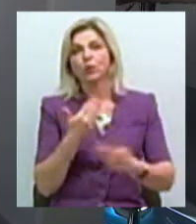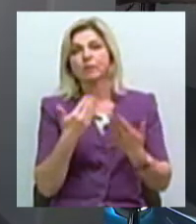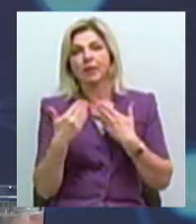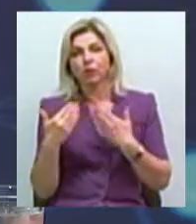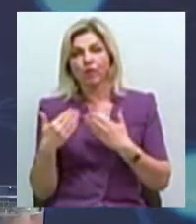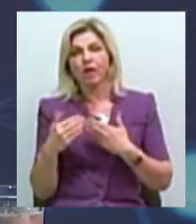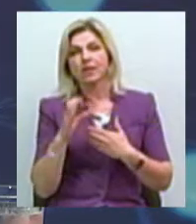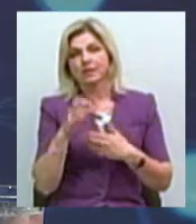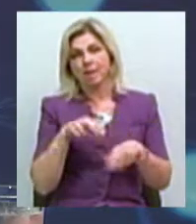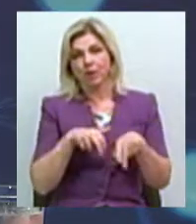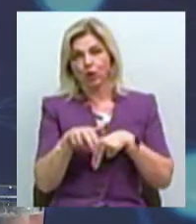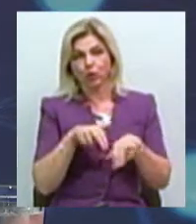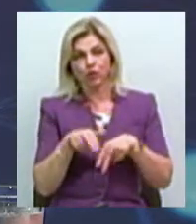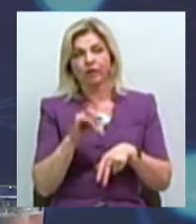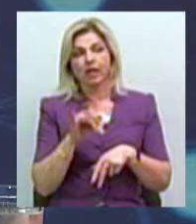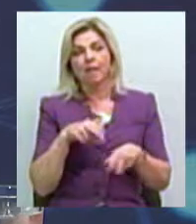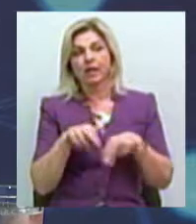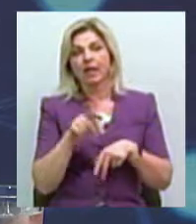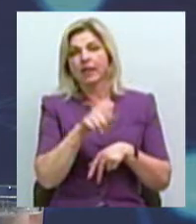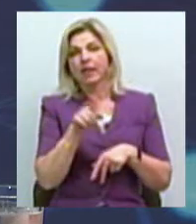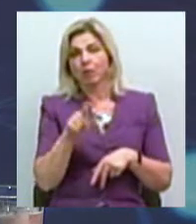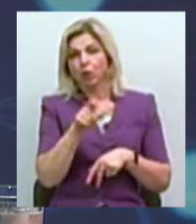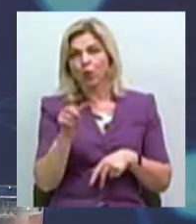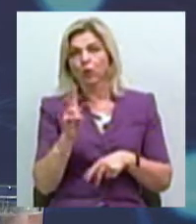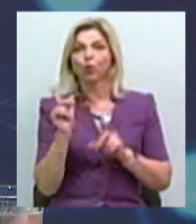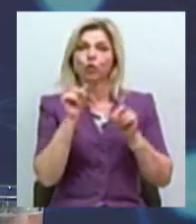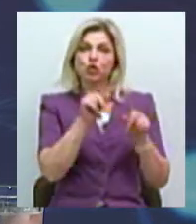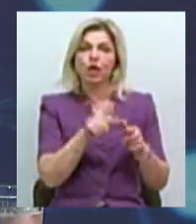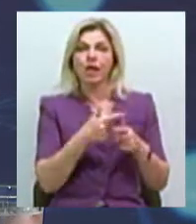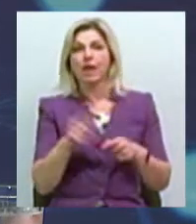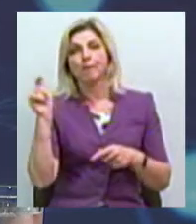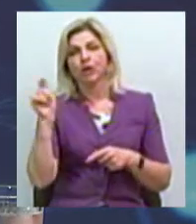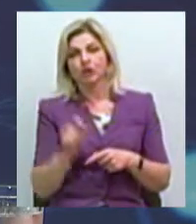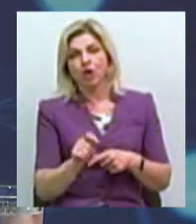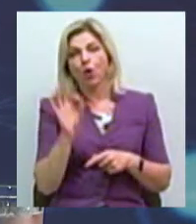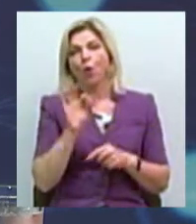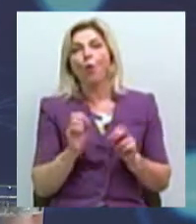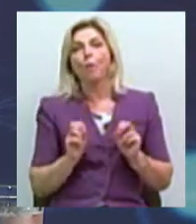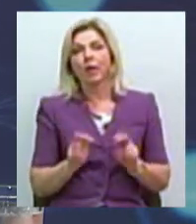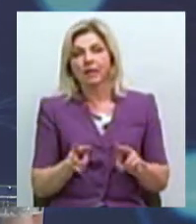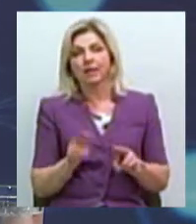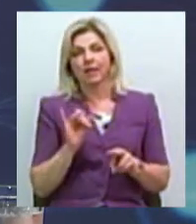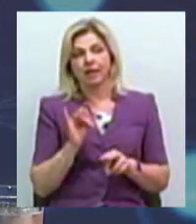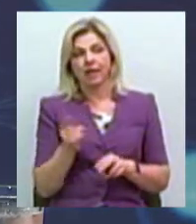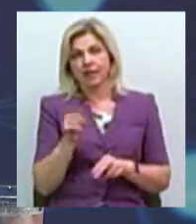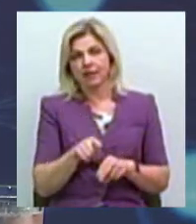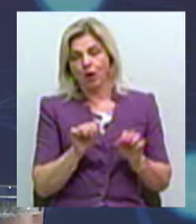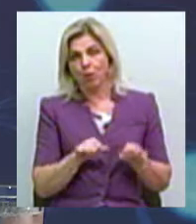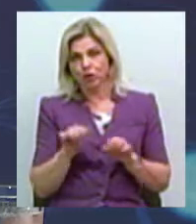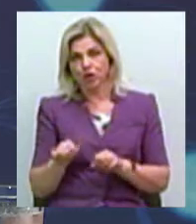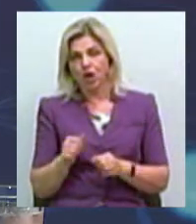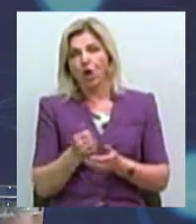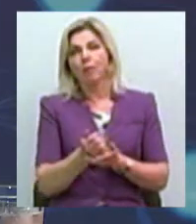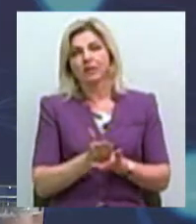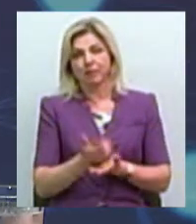з перехожими, спілкуватися з тими особами, які від'їжджають або приїжджають, щодо небезпек та тих можливостей, як